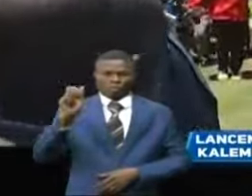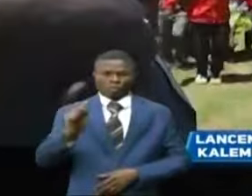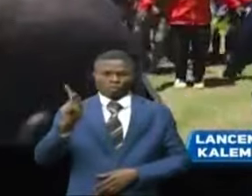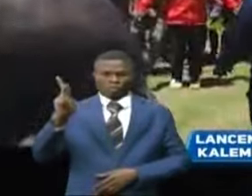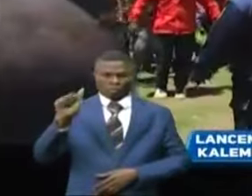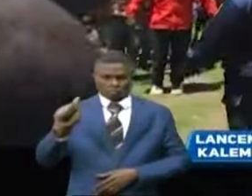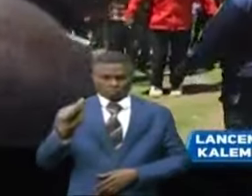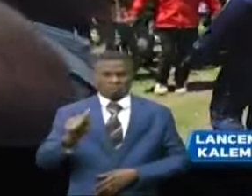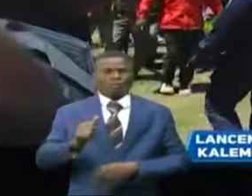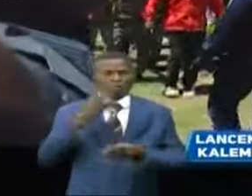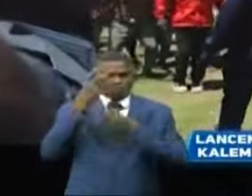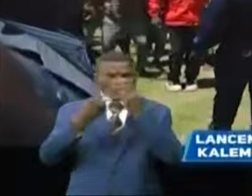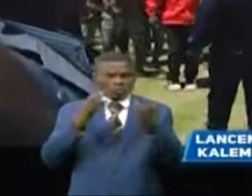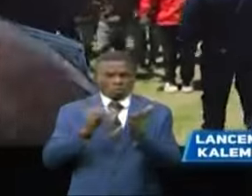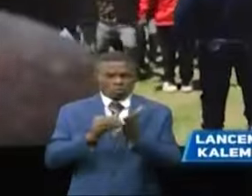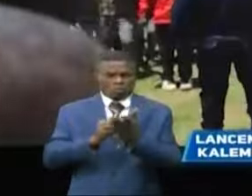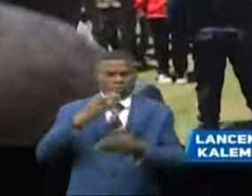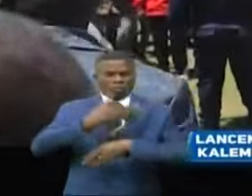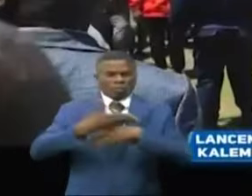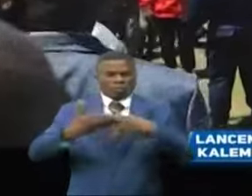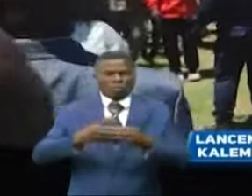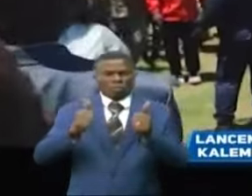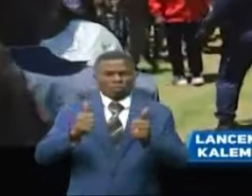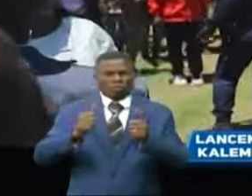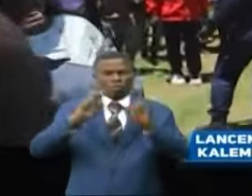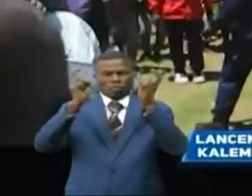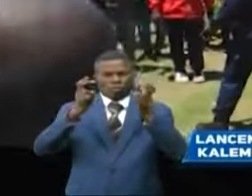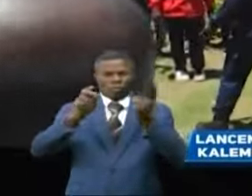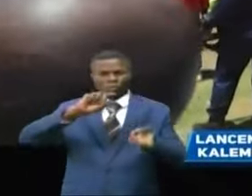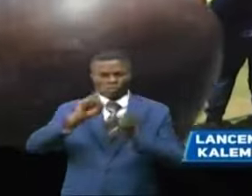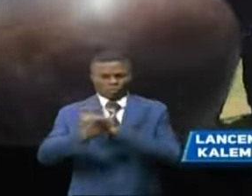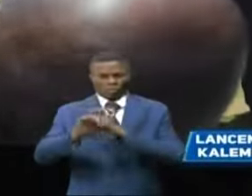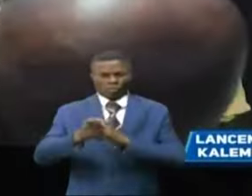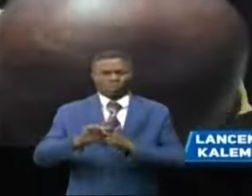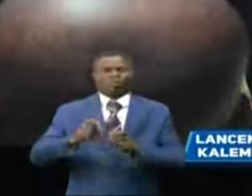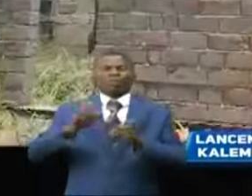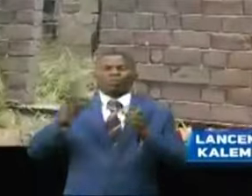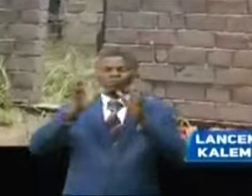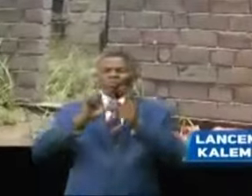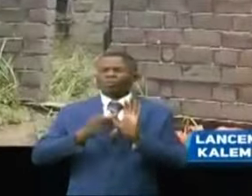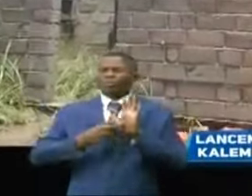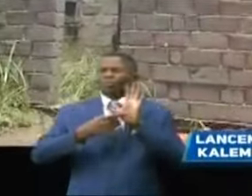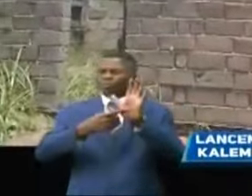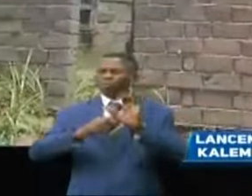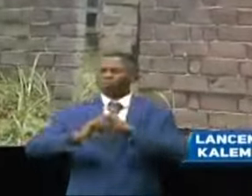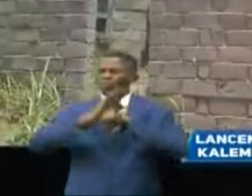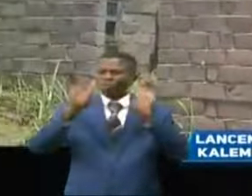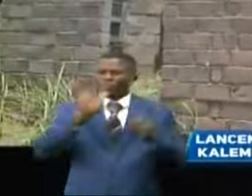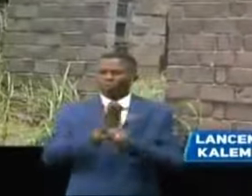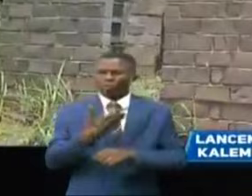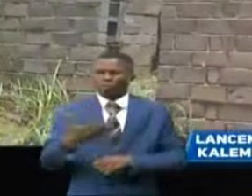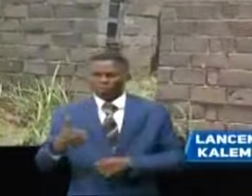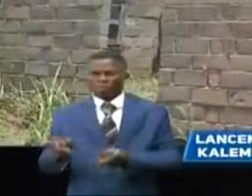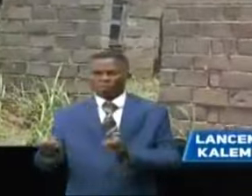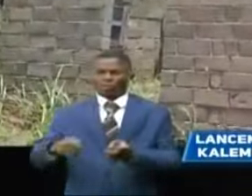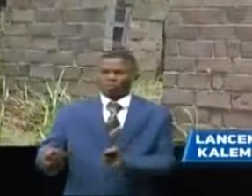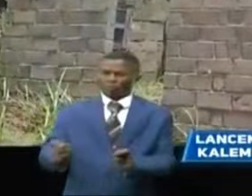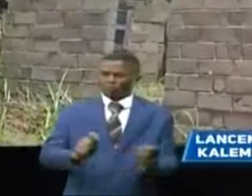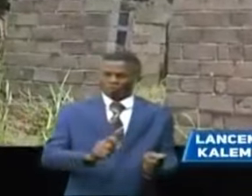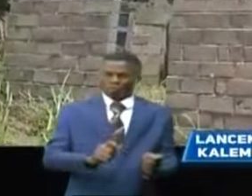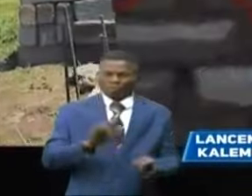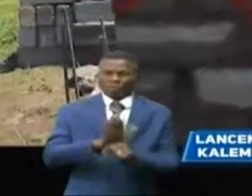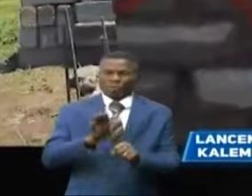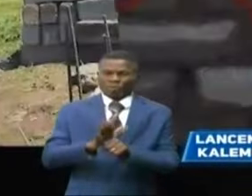les urbaniser pour la bonne image de la ville de Kalemie, miroir de la province du Tanganyika. Ainsi, plusieurs constructions ayant empiété